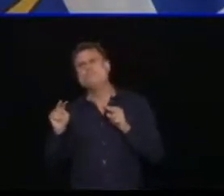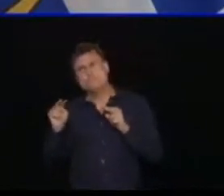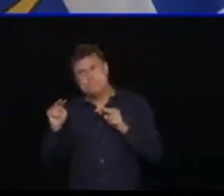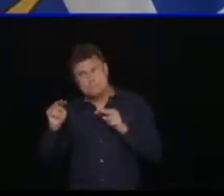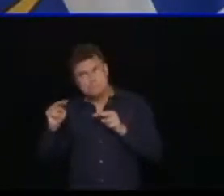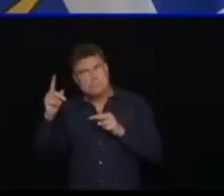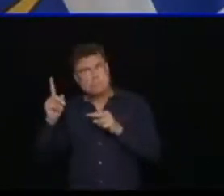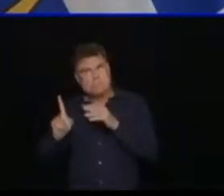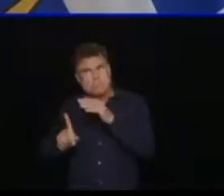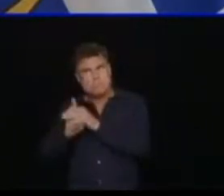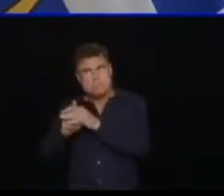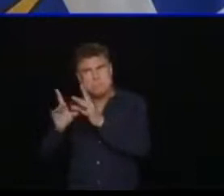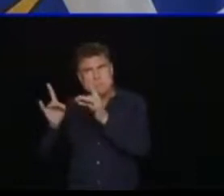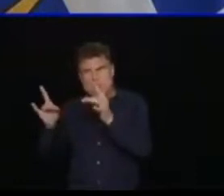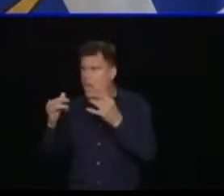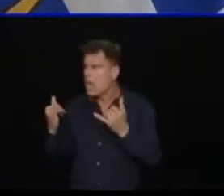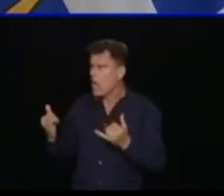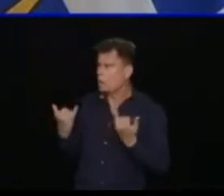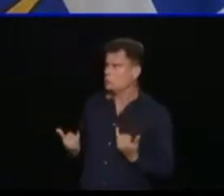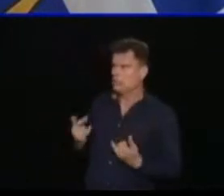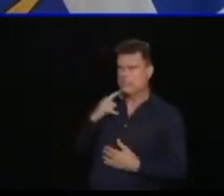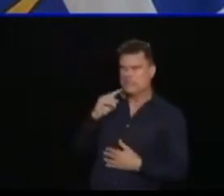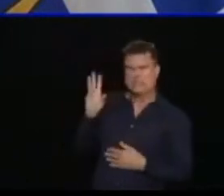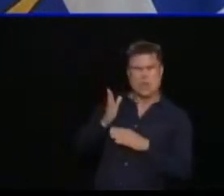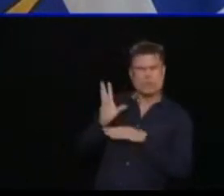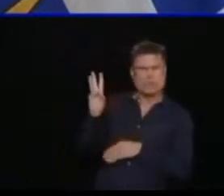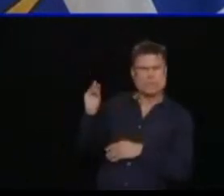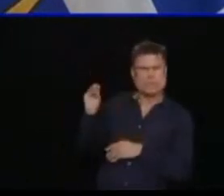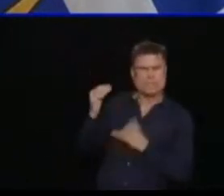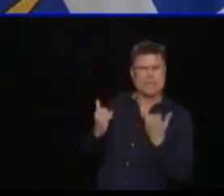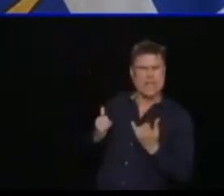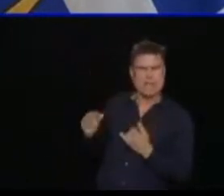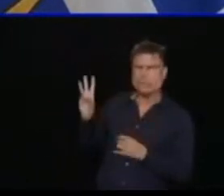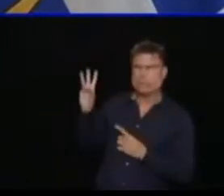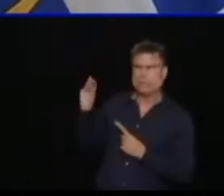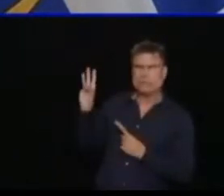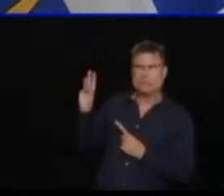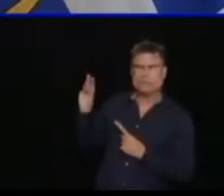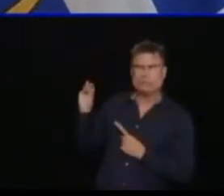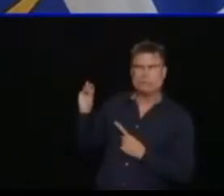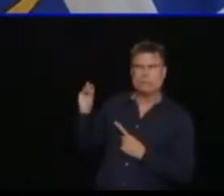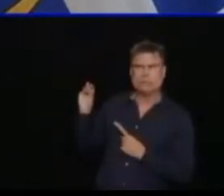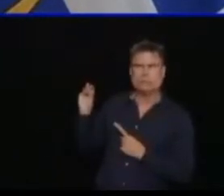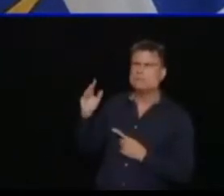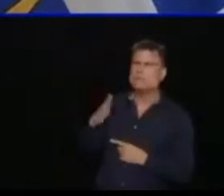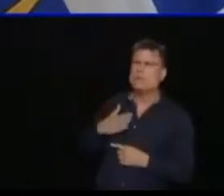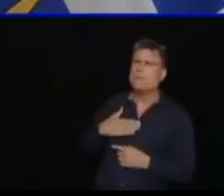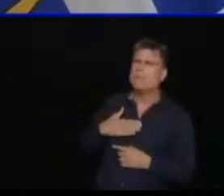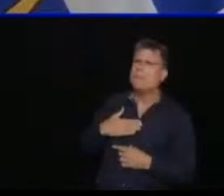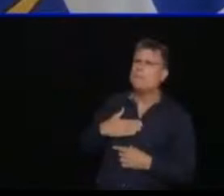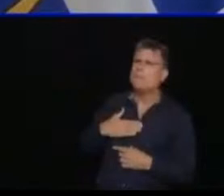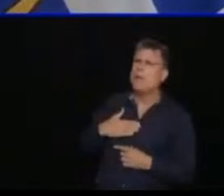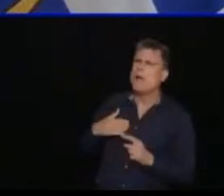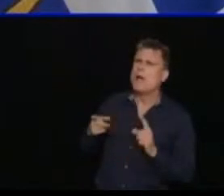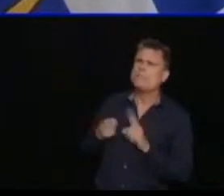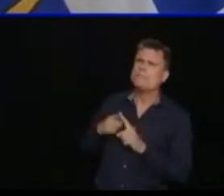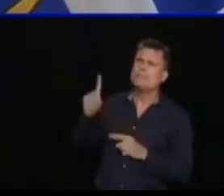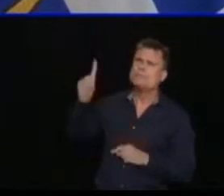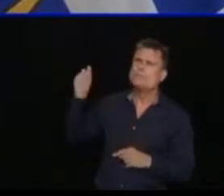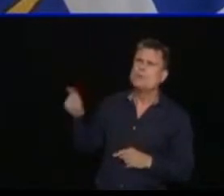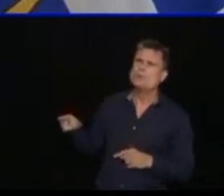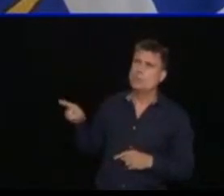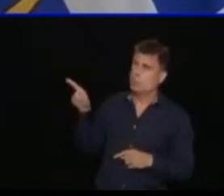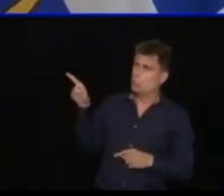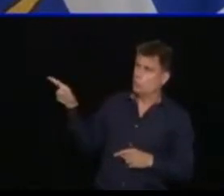there now. 那么他也是说到 Corona 的事情第一波那么第二波现在已经第三波已经60个